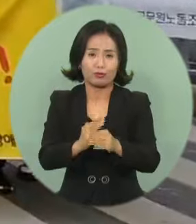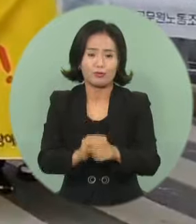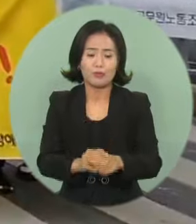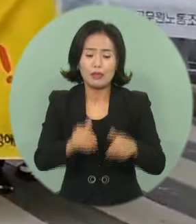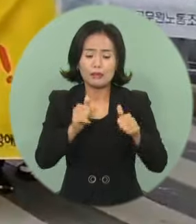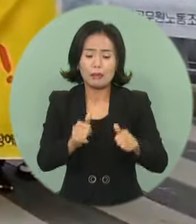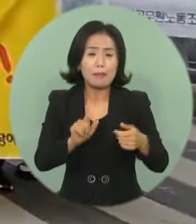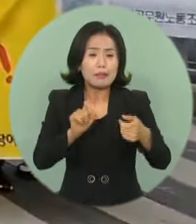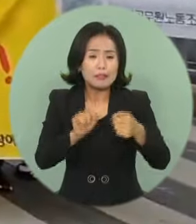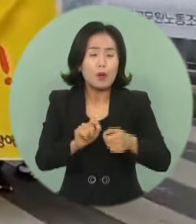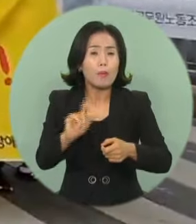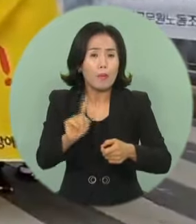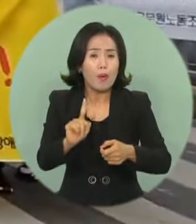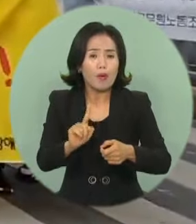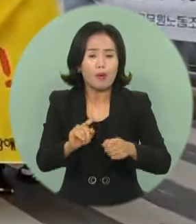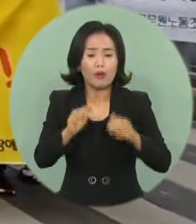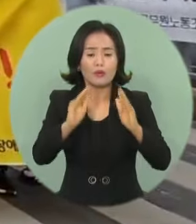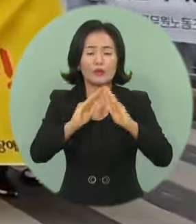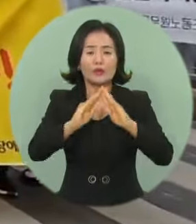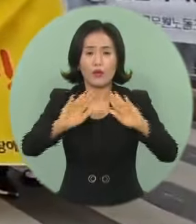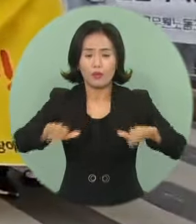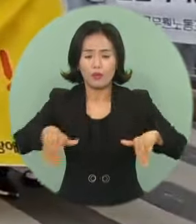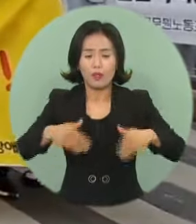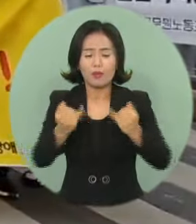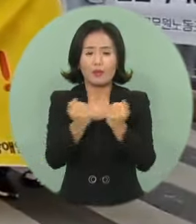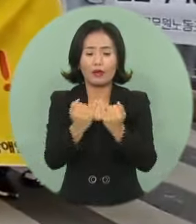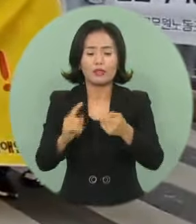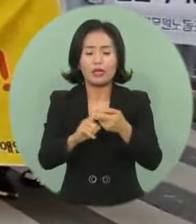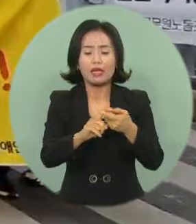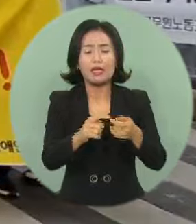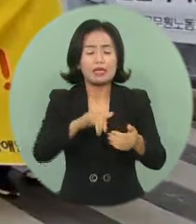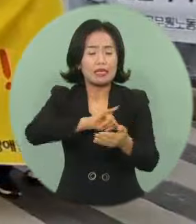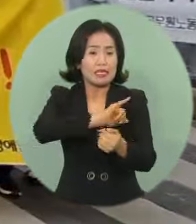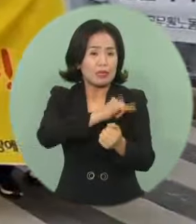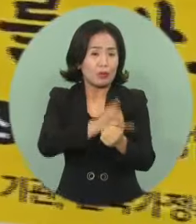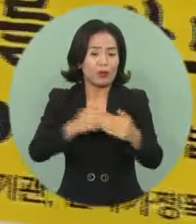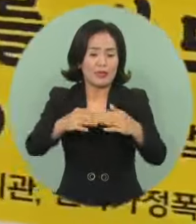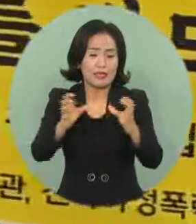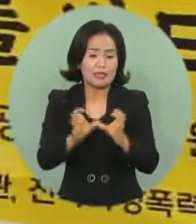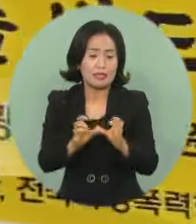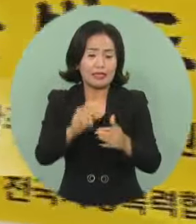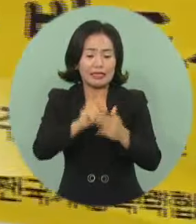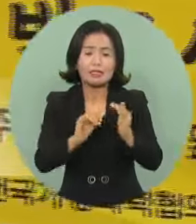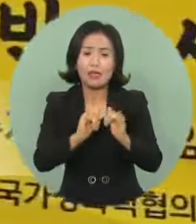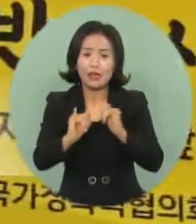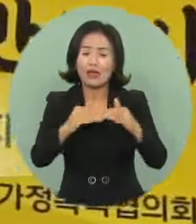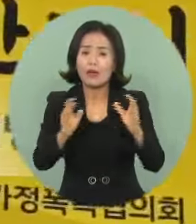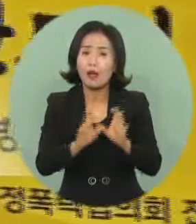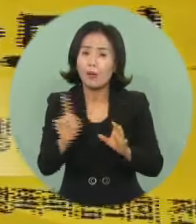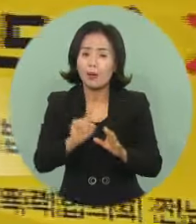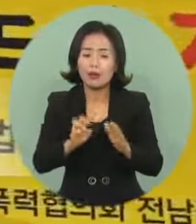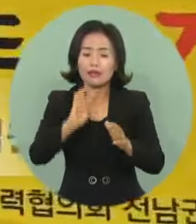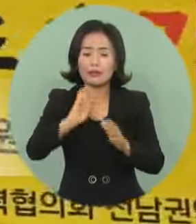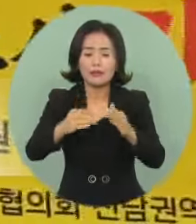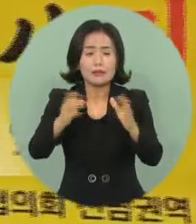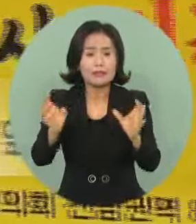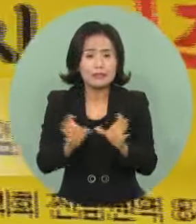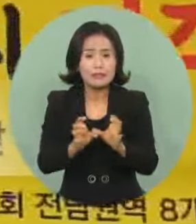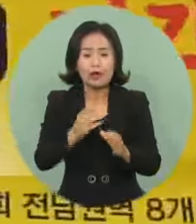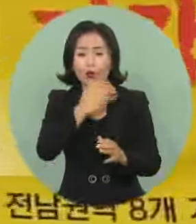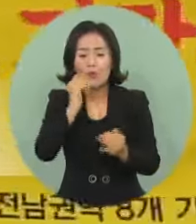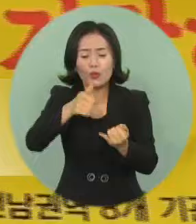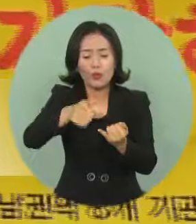재판 직전 법원 앞에서 열린 전남 여성인권단체연합의 기자회견입니다. 30여 개 단체가 모여 노인 성폭력